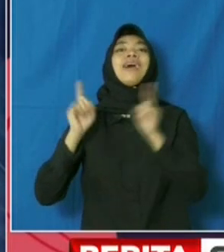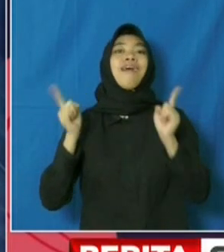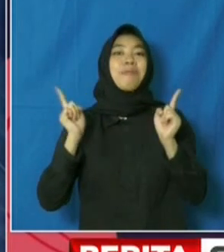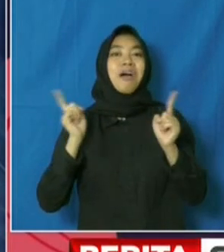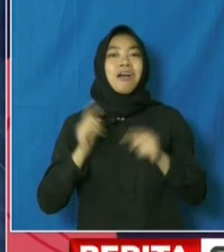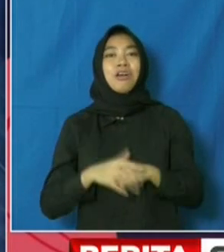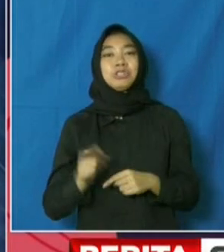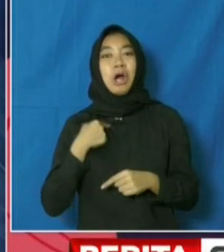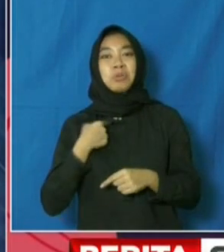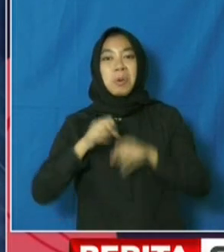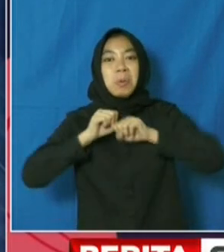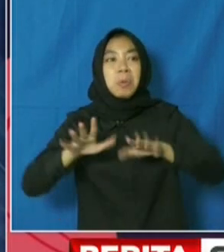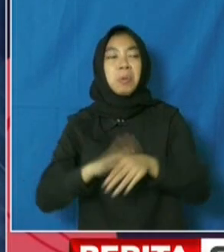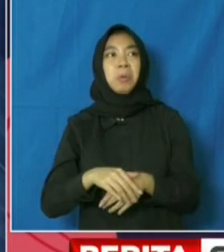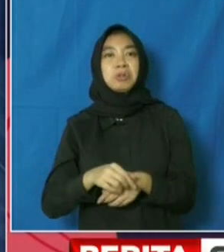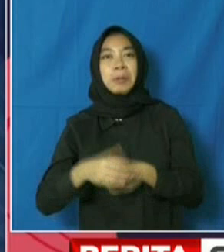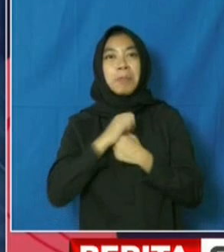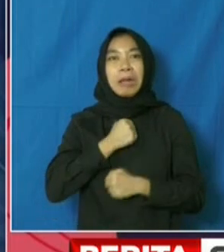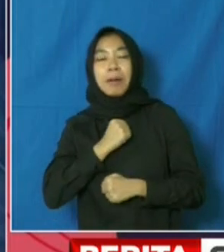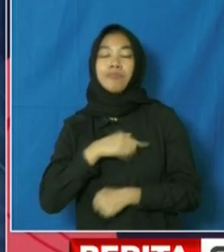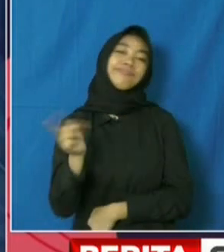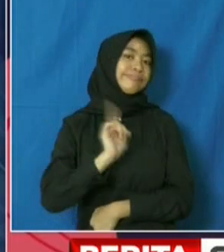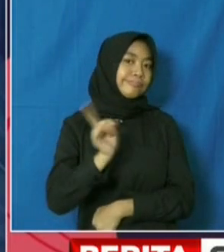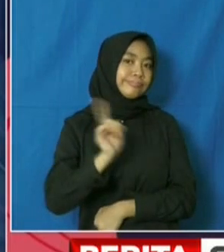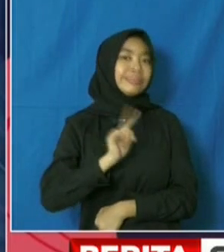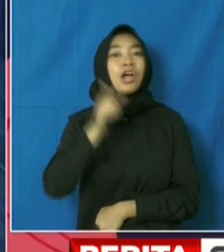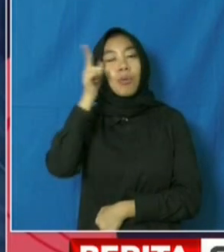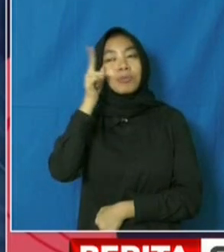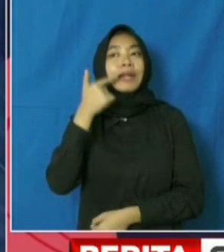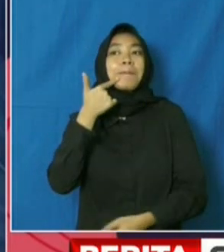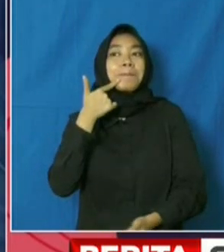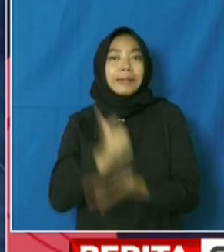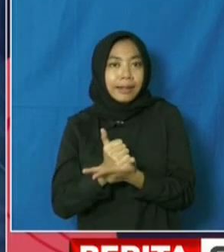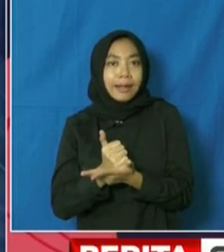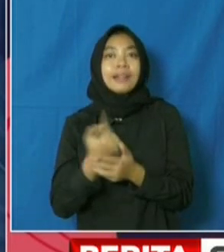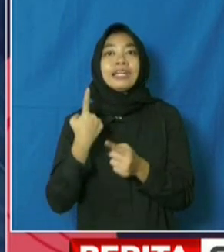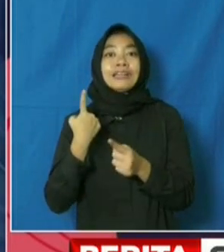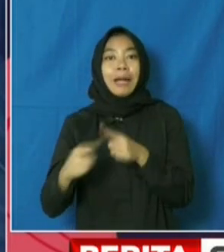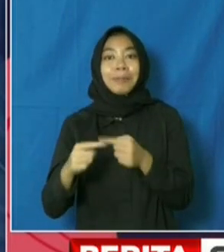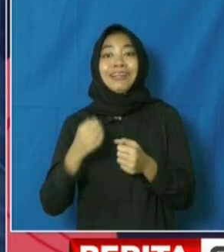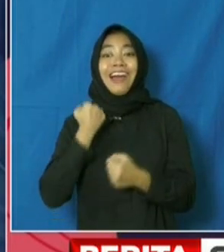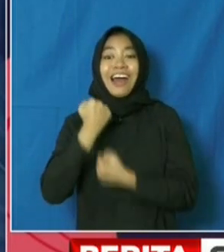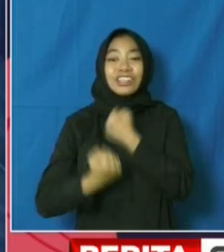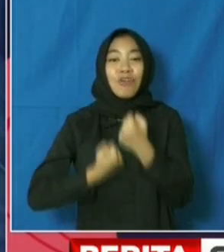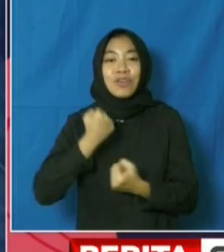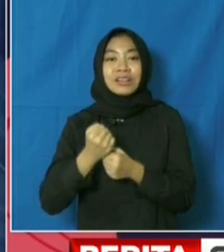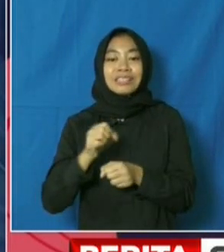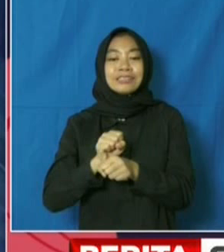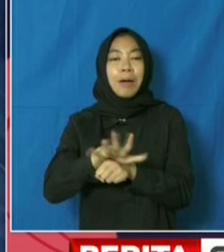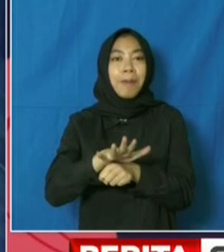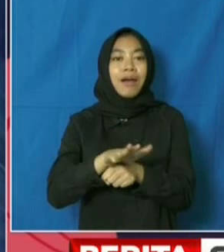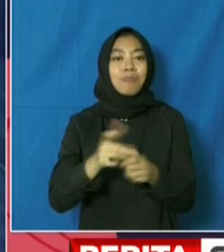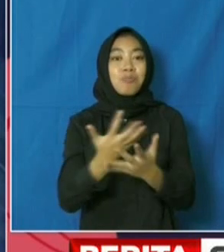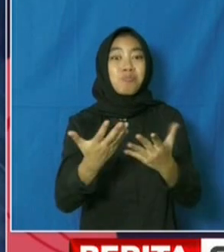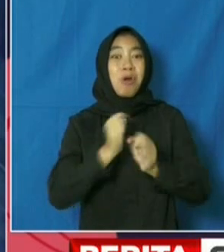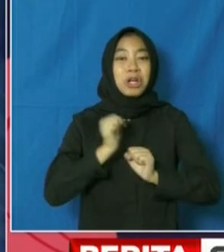menyebabkan kepanikan waspada penting tetapi aktivitas yang menyebabkan kepanikan dengan cara